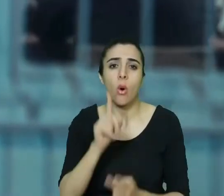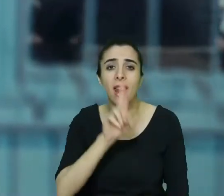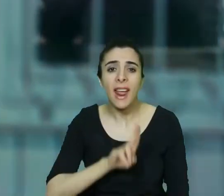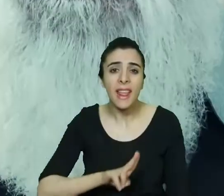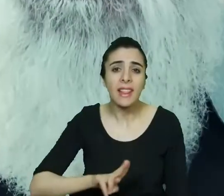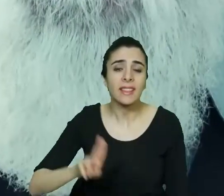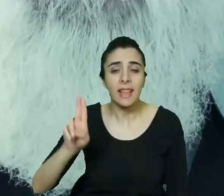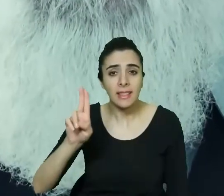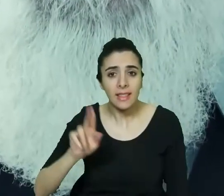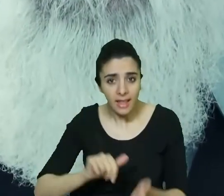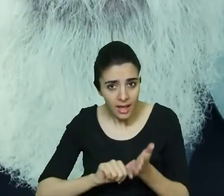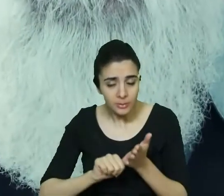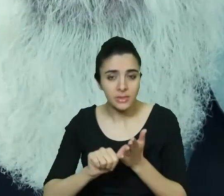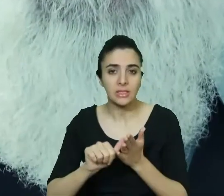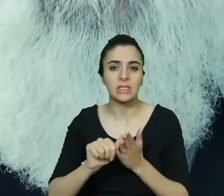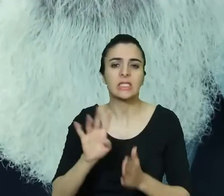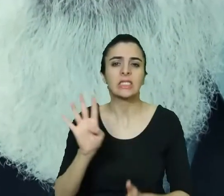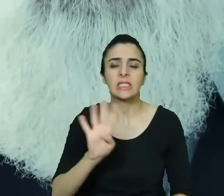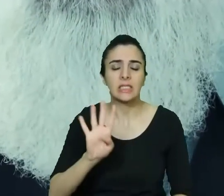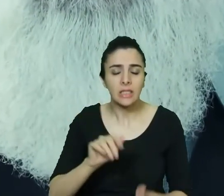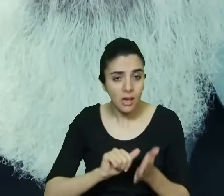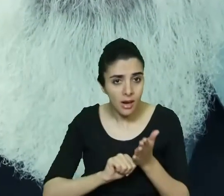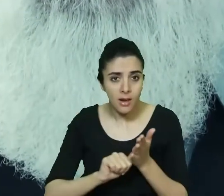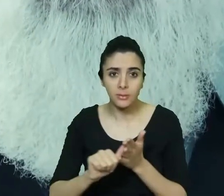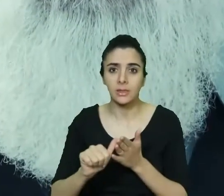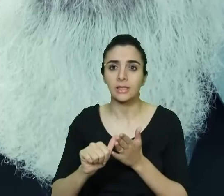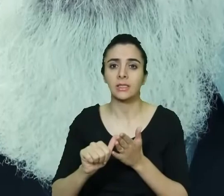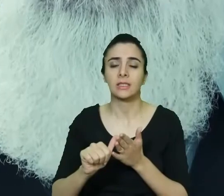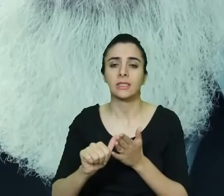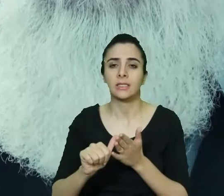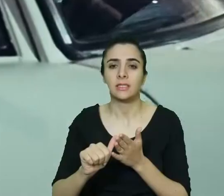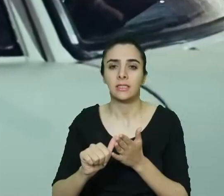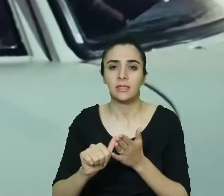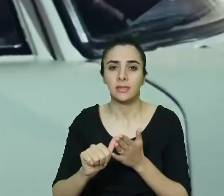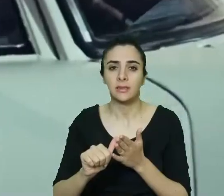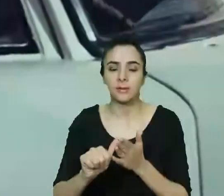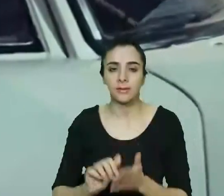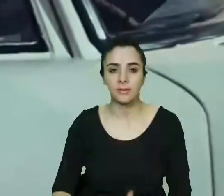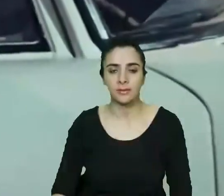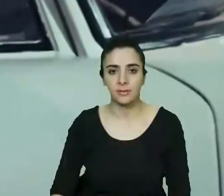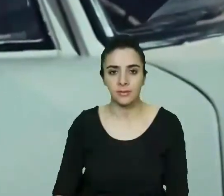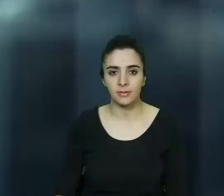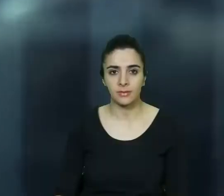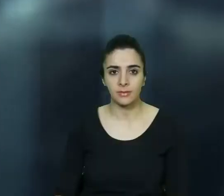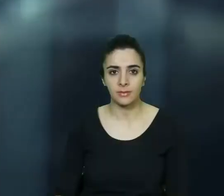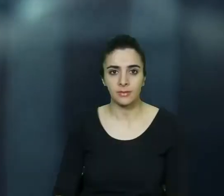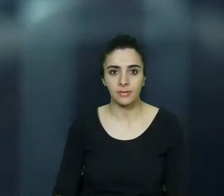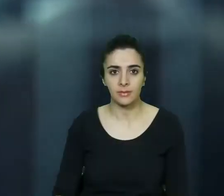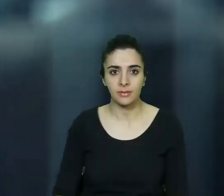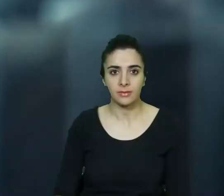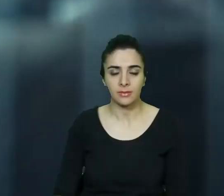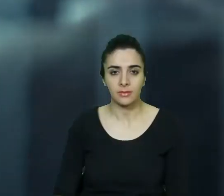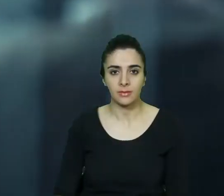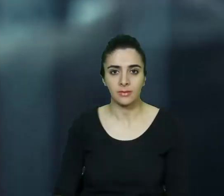17 kemerbest, 40'lar. Kıraathanenin önünden silahını doğrultmuş arabayla sağcı piyangocu Mahsun dediği